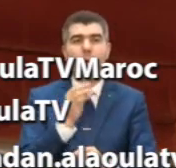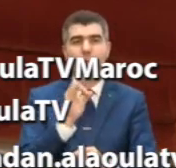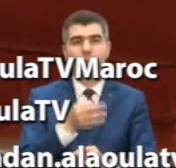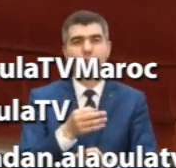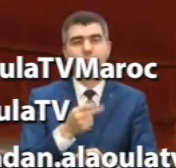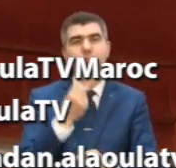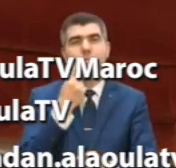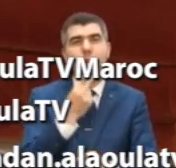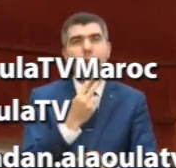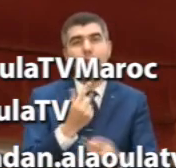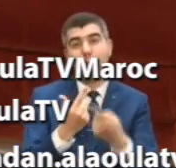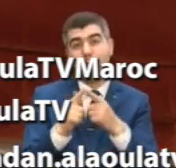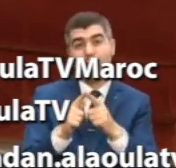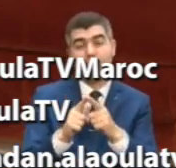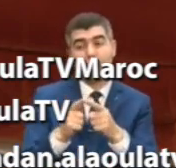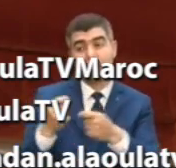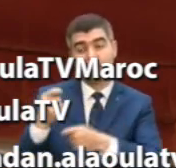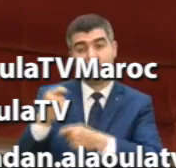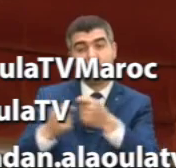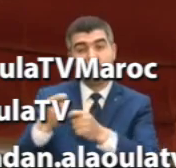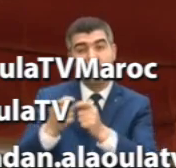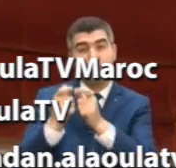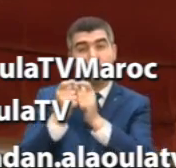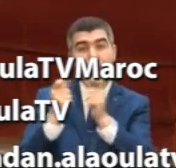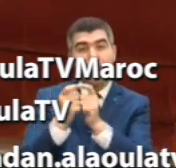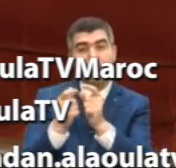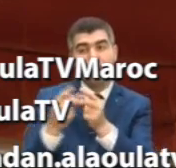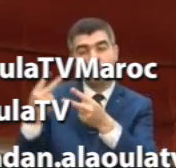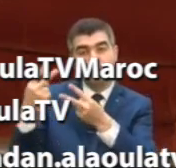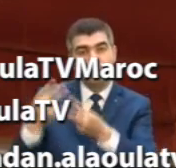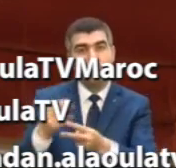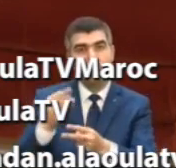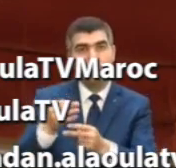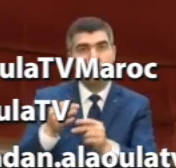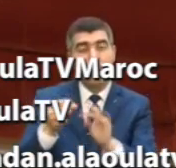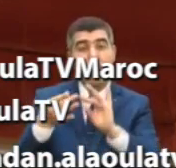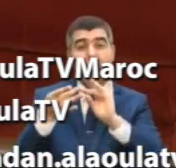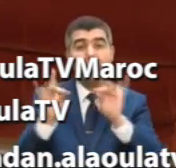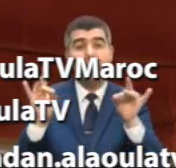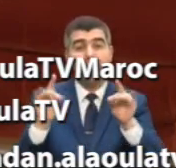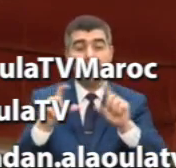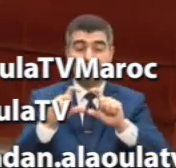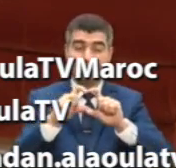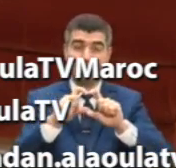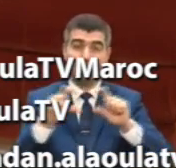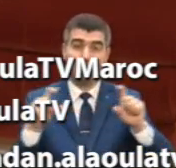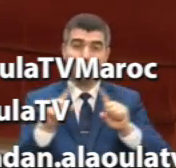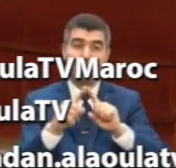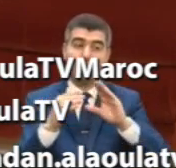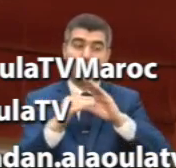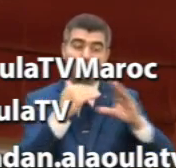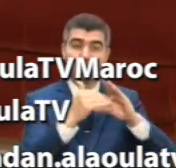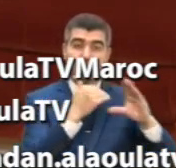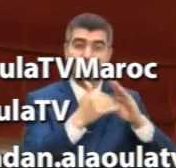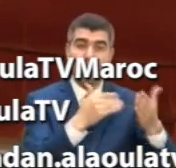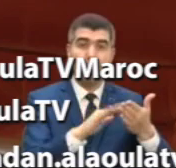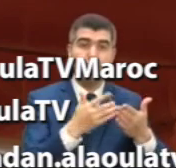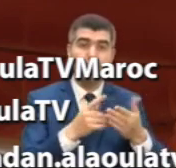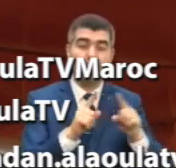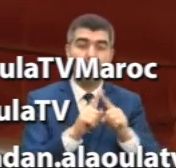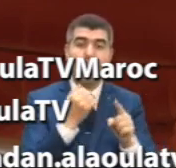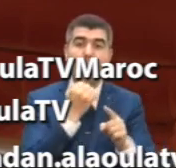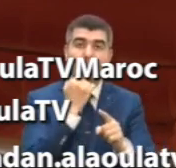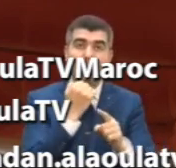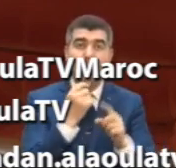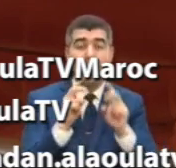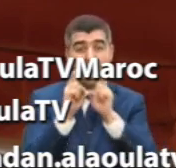المؤشر. مؤشر مناخ الأعمال راه فيه تحسن، البوابة الوطنية الرقمية ديال تلقي الشكايات قلصت إلى